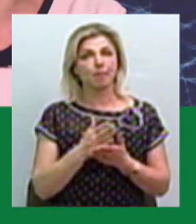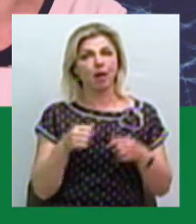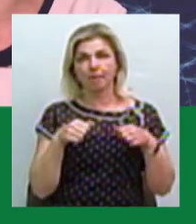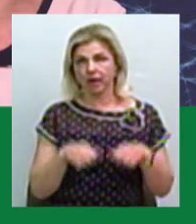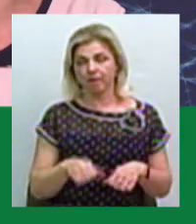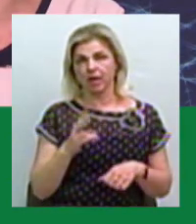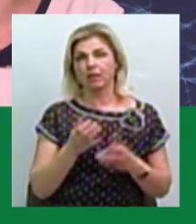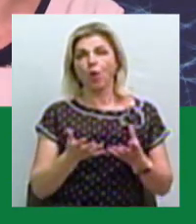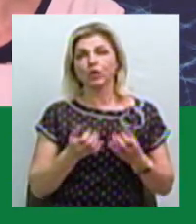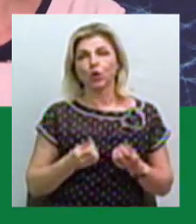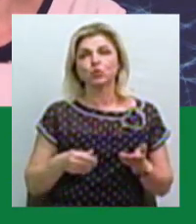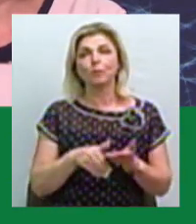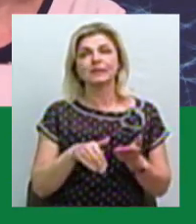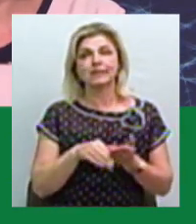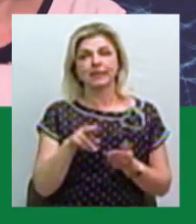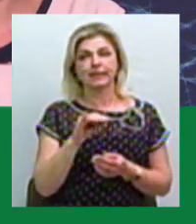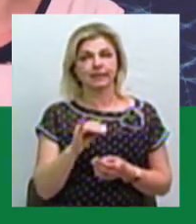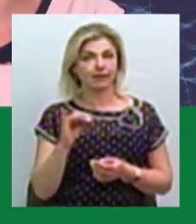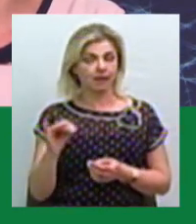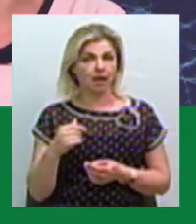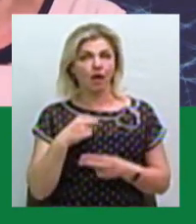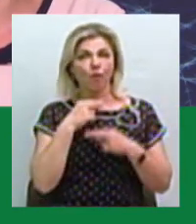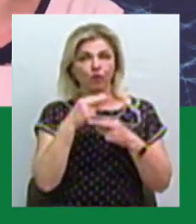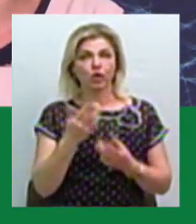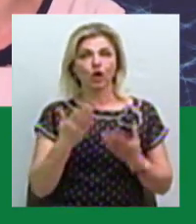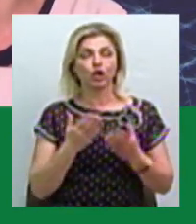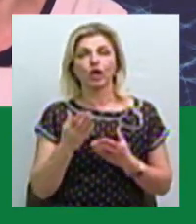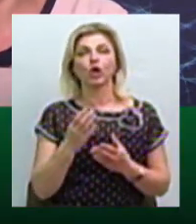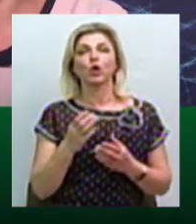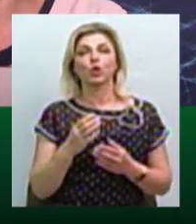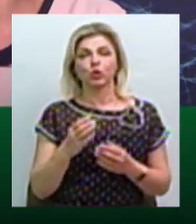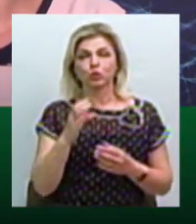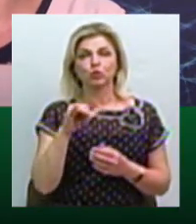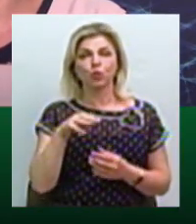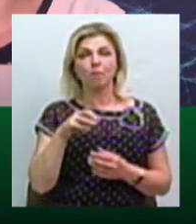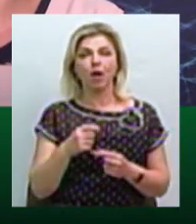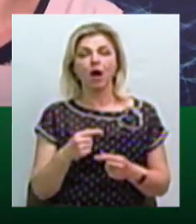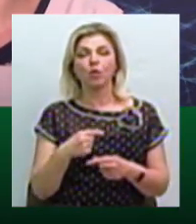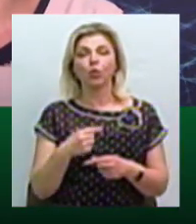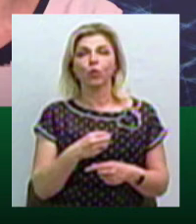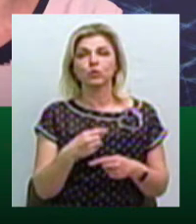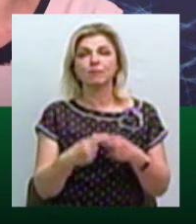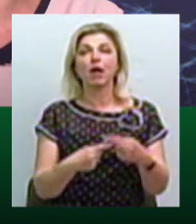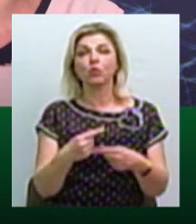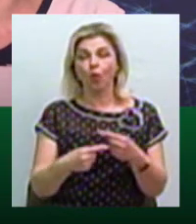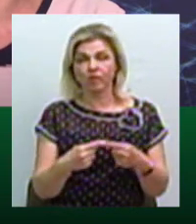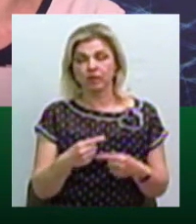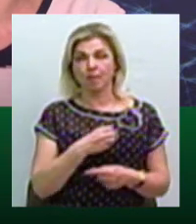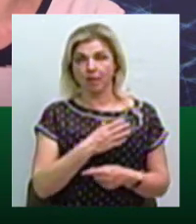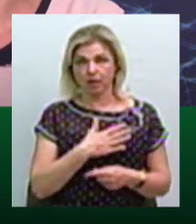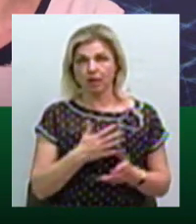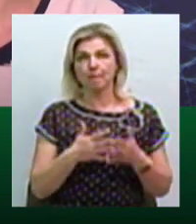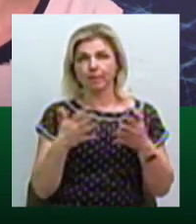на отримання субсидії. Я звертаю увагу, якщо сума успадкованого майна більше, ніж 50 тисяч